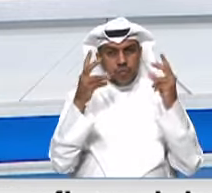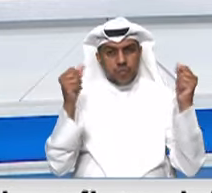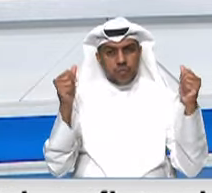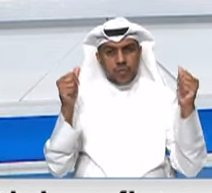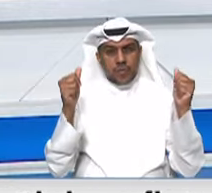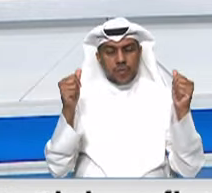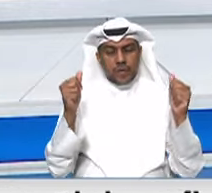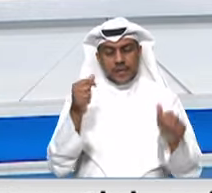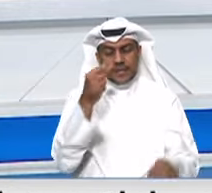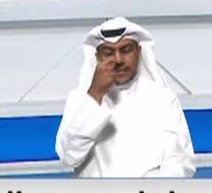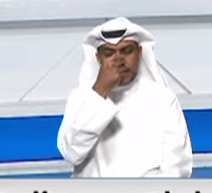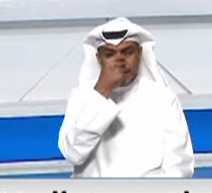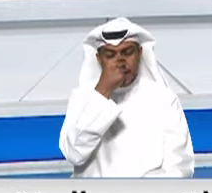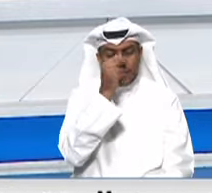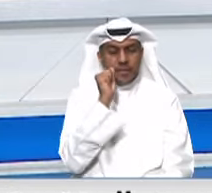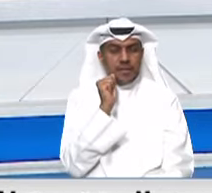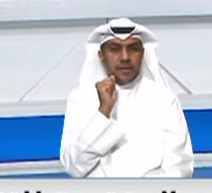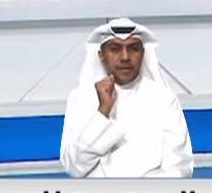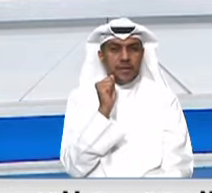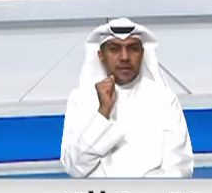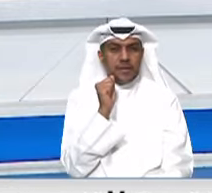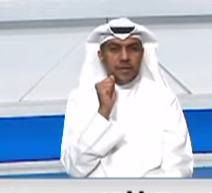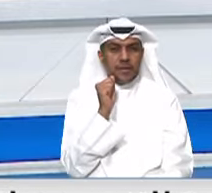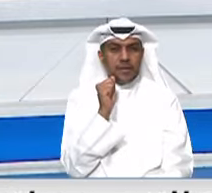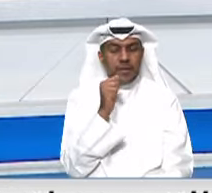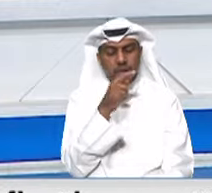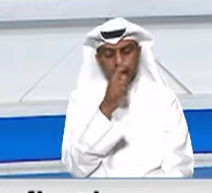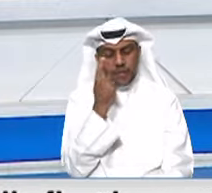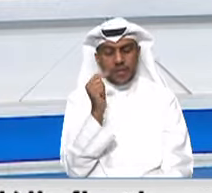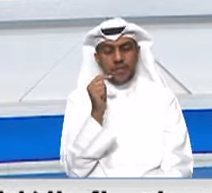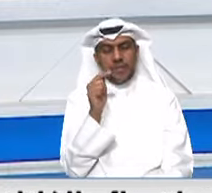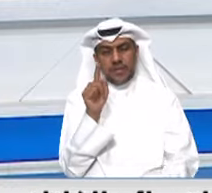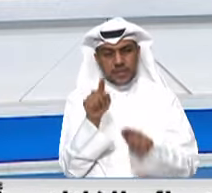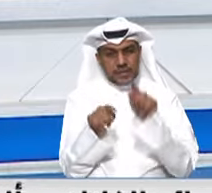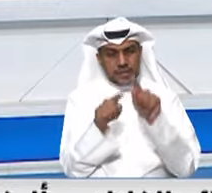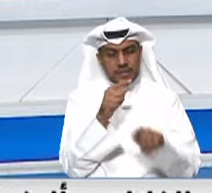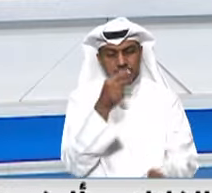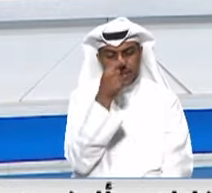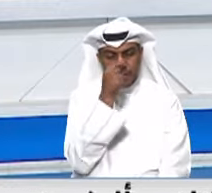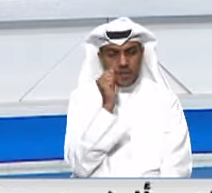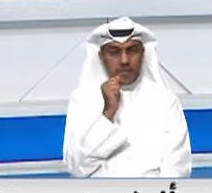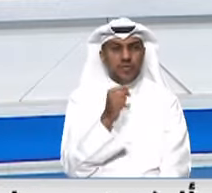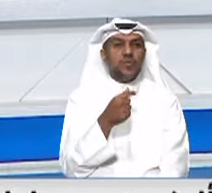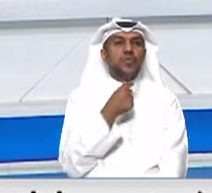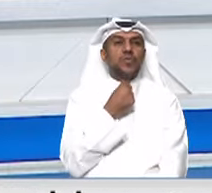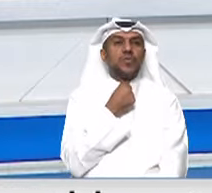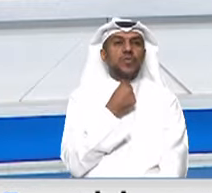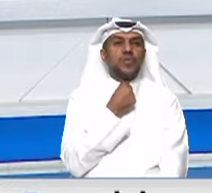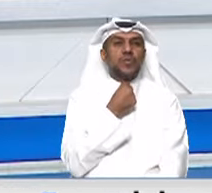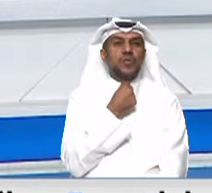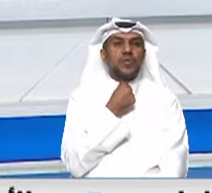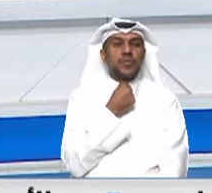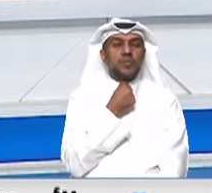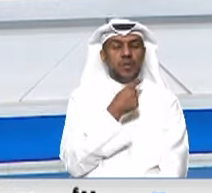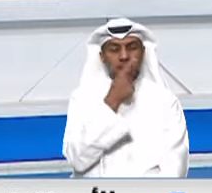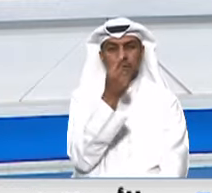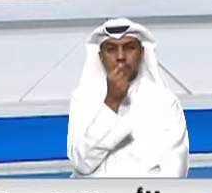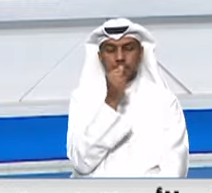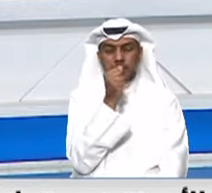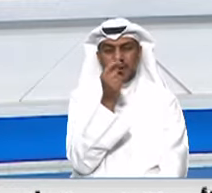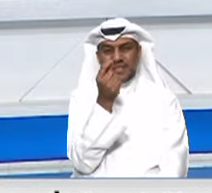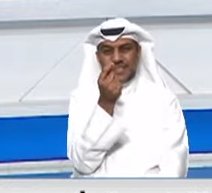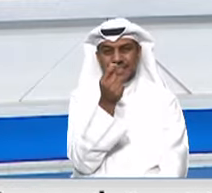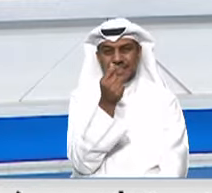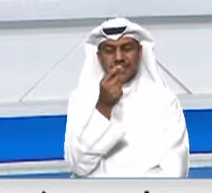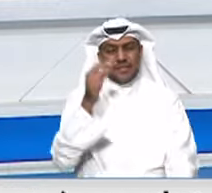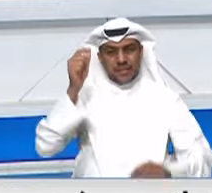تدريجيا، تبدأ حالة من الاستقرار النسبي في حالة الطقس في يوم الخميس. يوم الجمعة هناك أيضا فرص لأمطار خفيفة